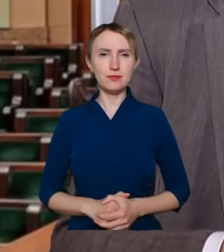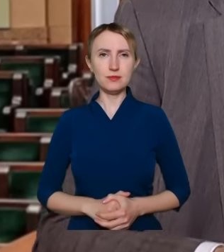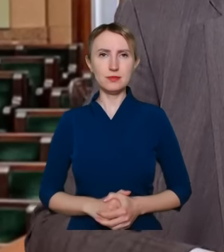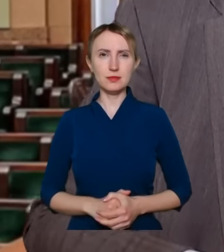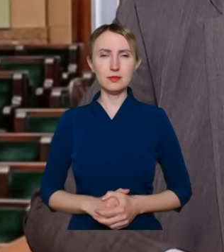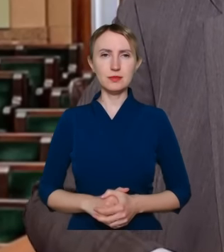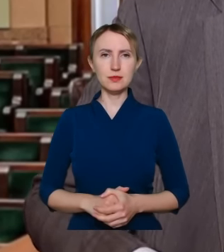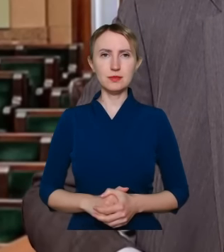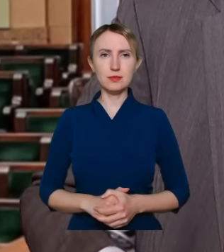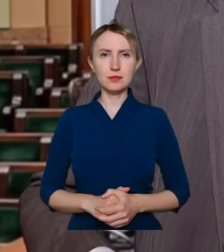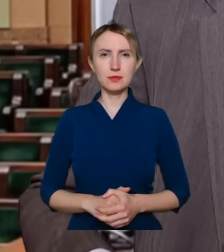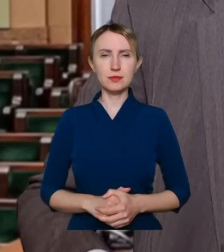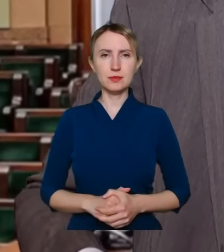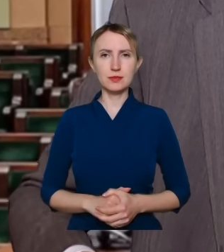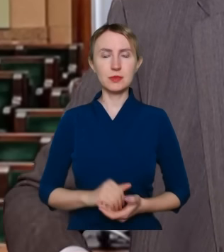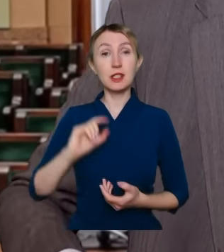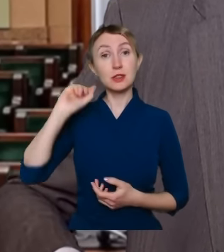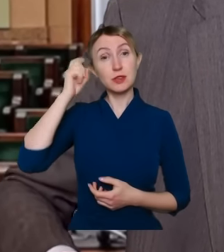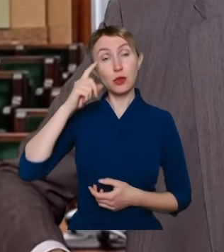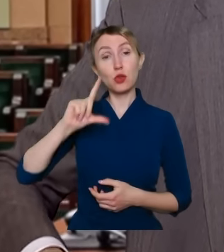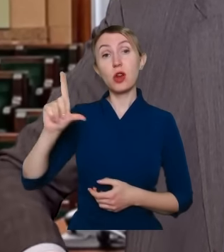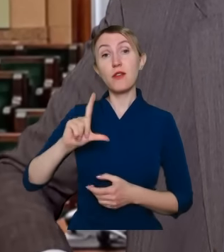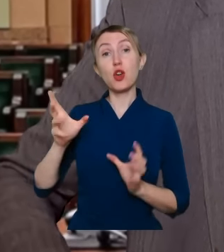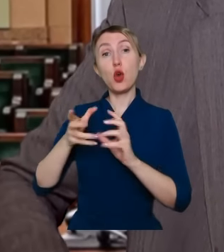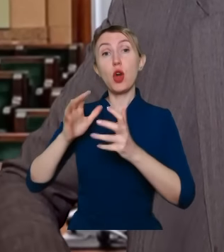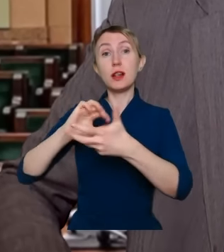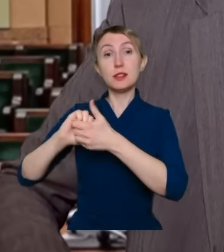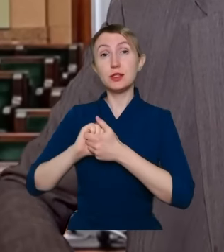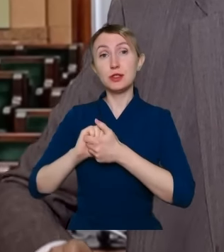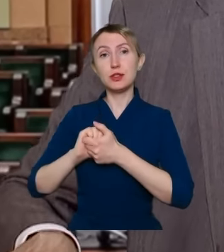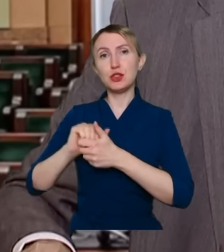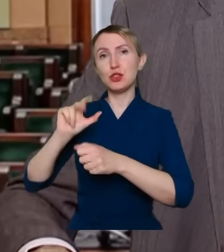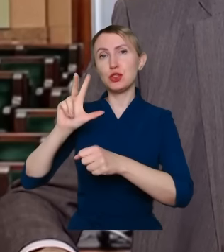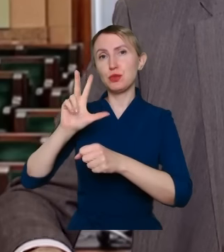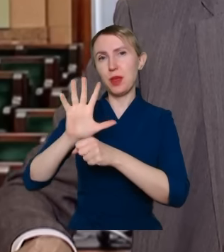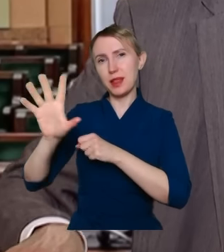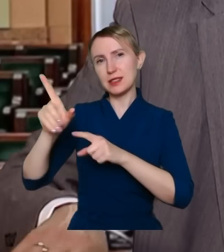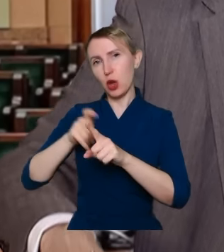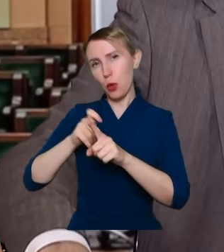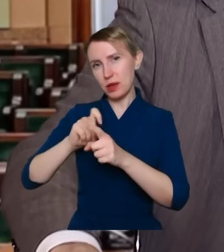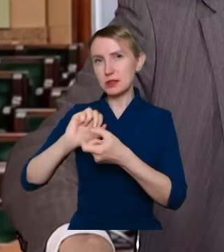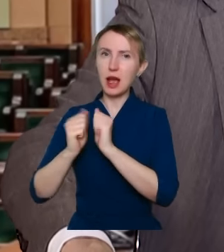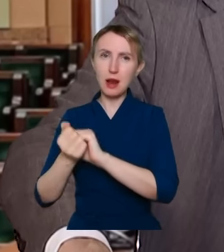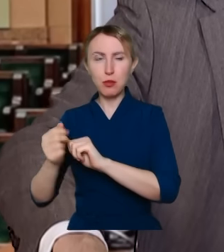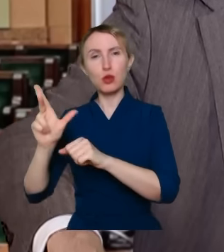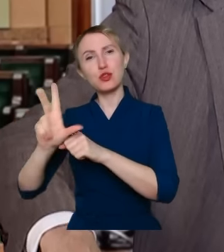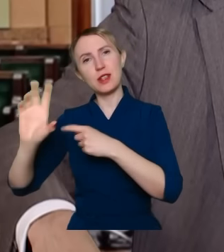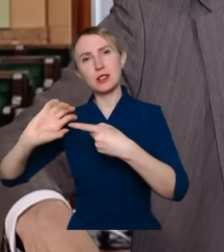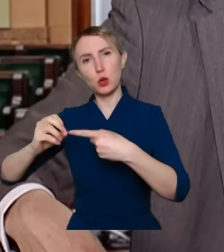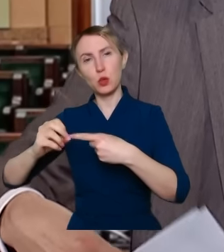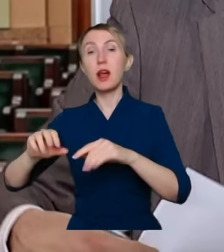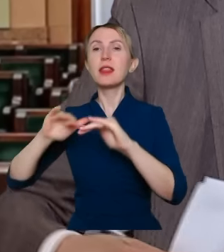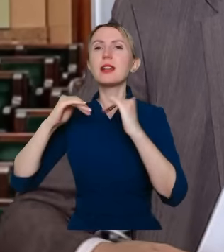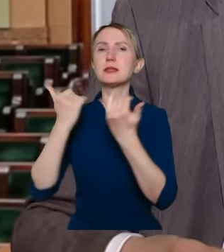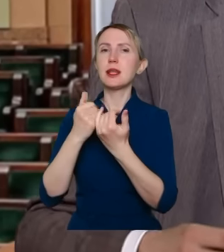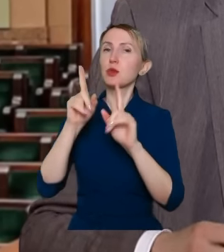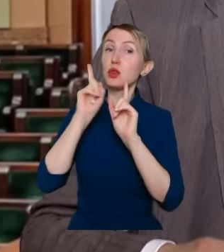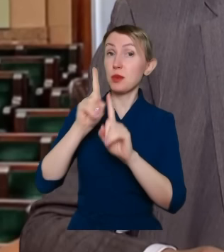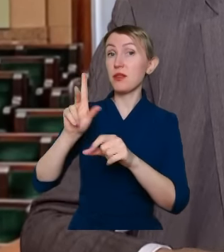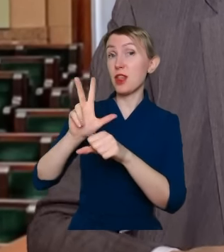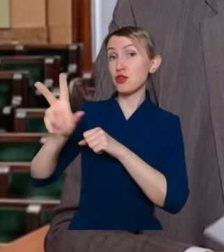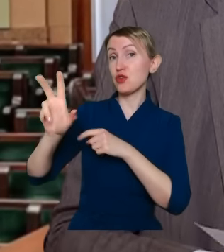Centro lewicowej koalicji 15 października albo 13 grudnia chociaż po ostatnich wydarzeniach przed Sejmem faktycznie ten 13 grudnia